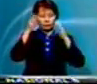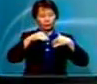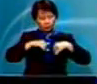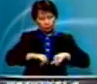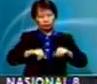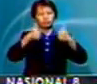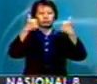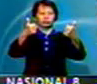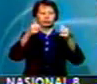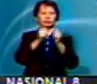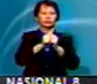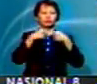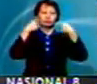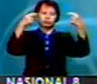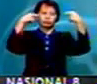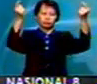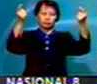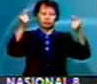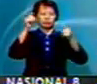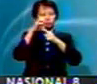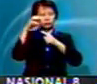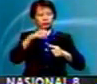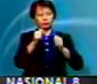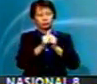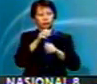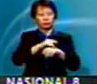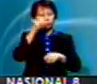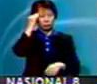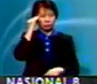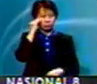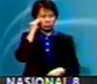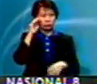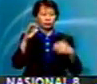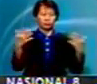terus cemerlang dan gemilang pada temasya sukan Asia di Incheon. Baiklah,